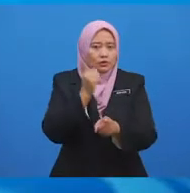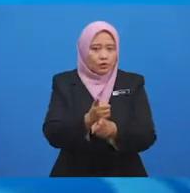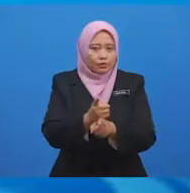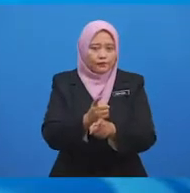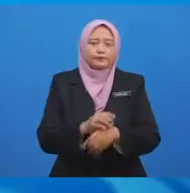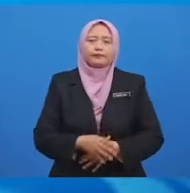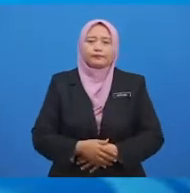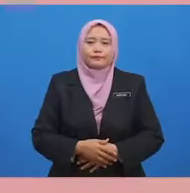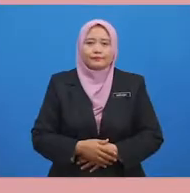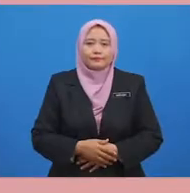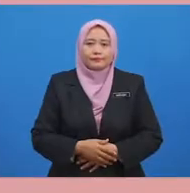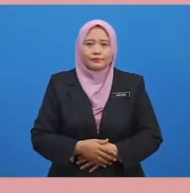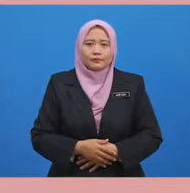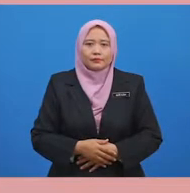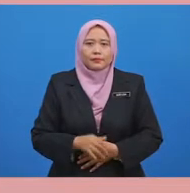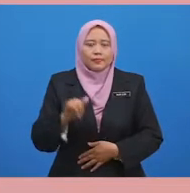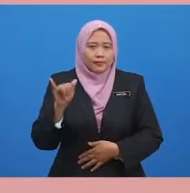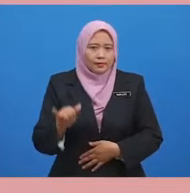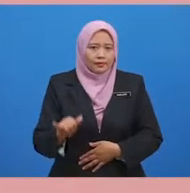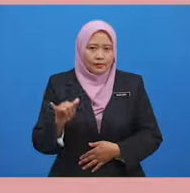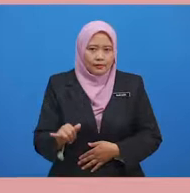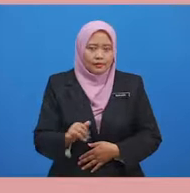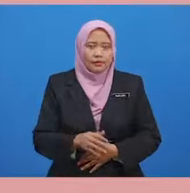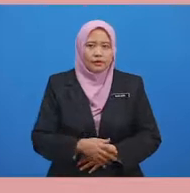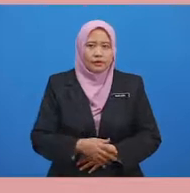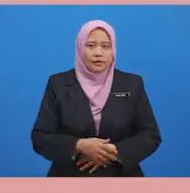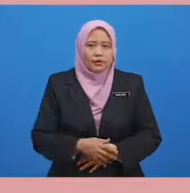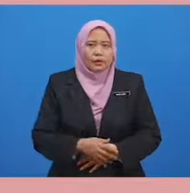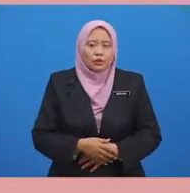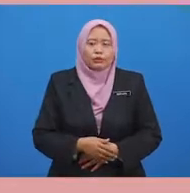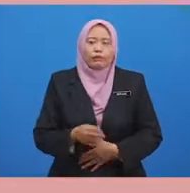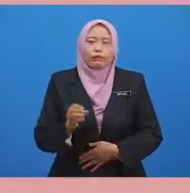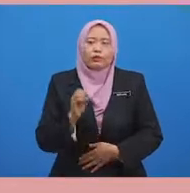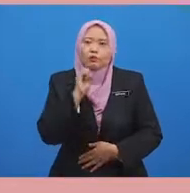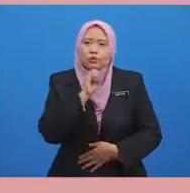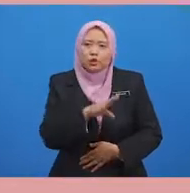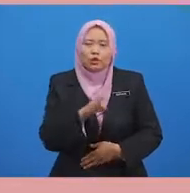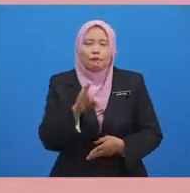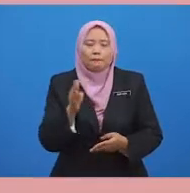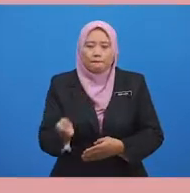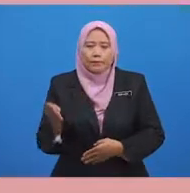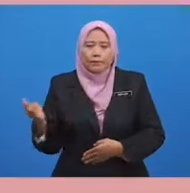Ya, murid-murid, pembuangan bahan polimer sintetik,